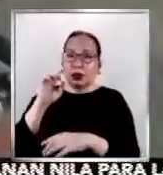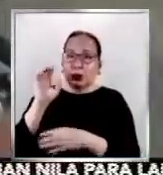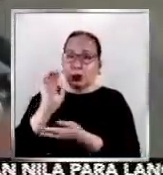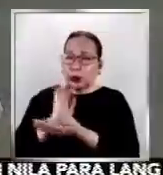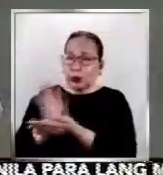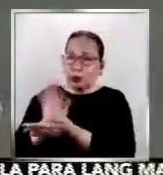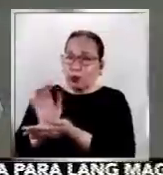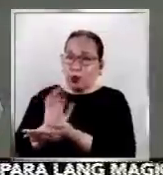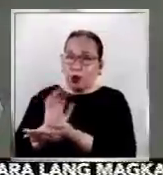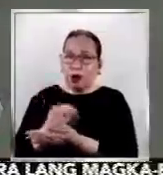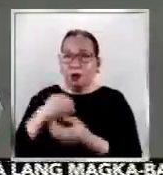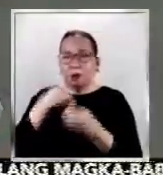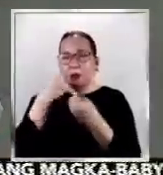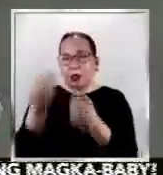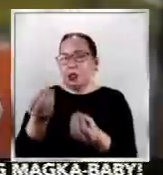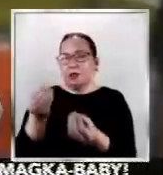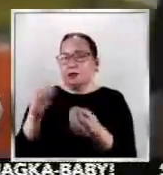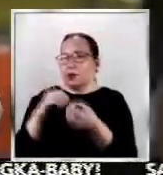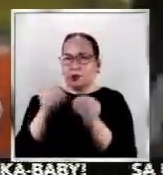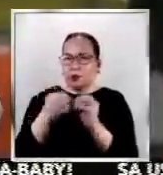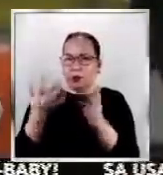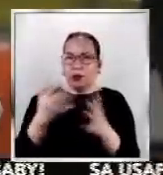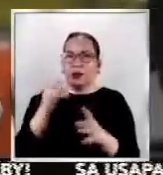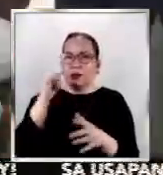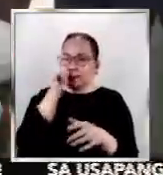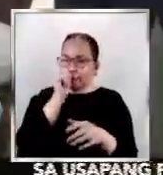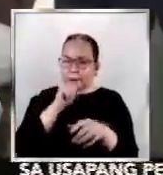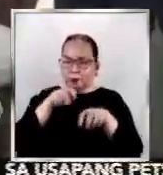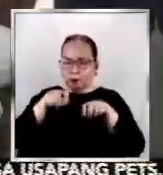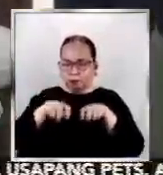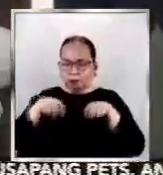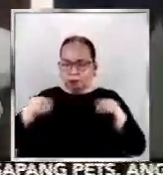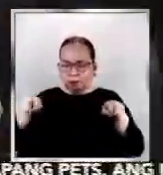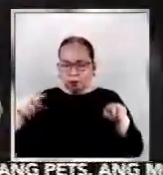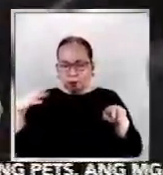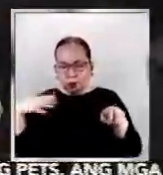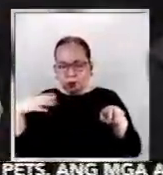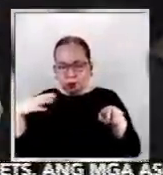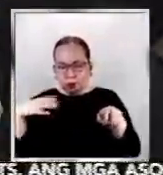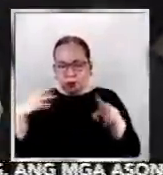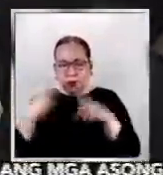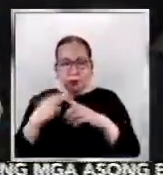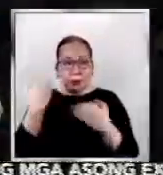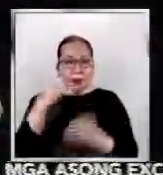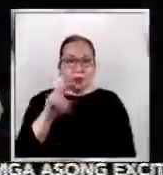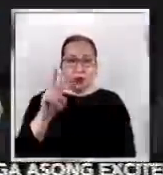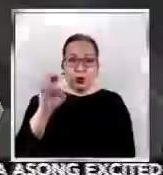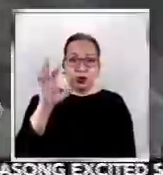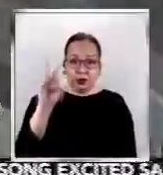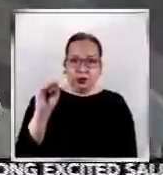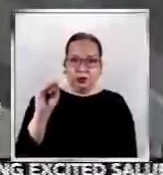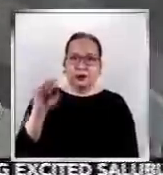pumila habang nakaupo sa parking lot ng isang mall. Hanggang 250 lang ang tinanggap.